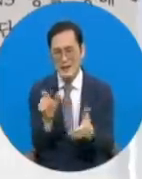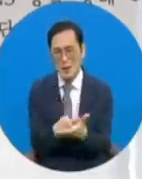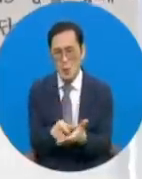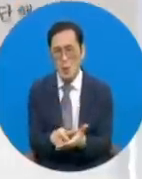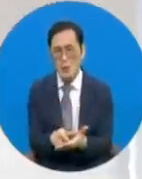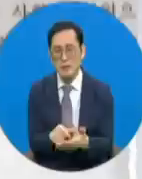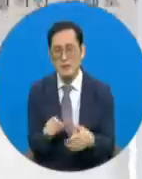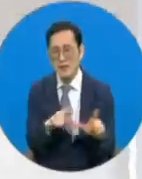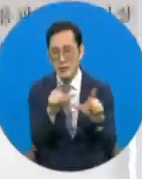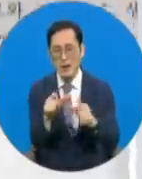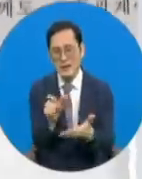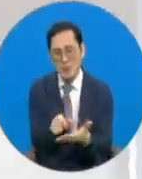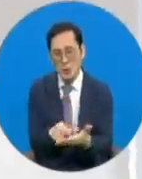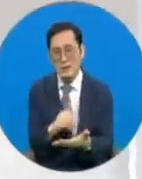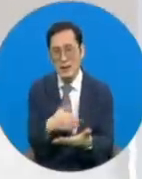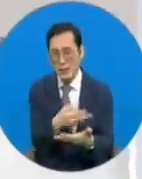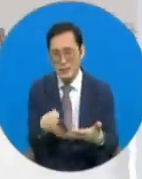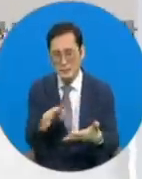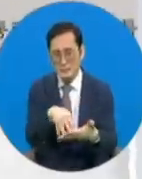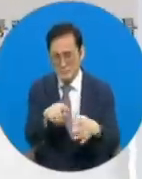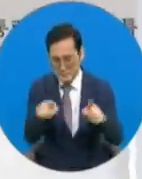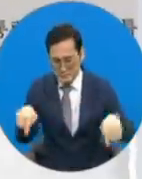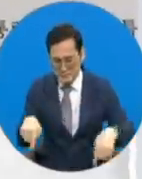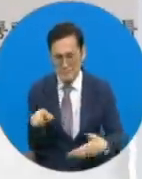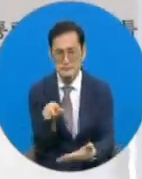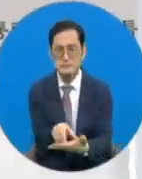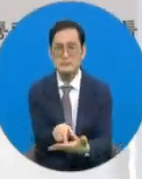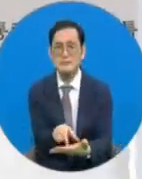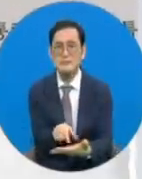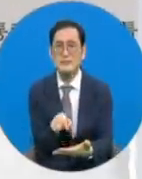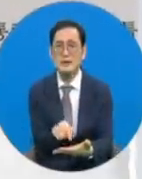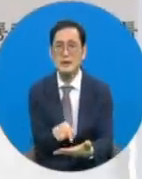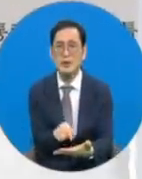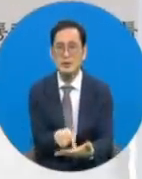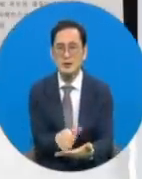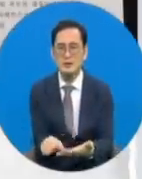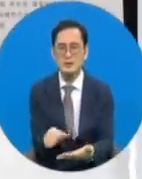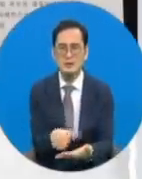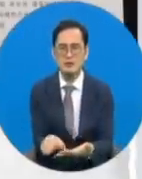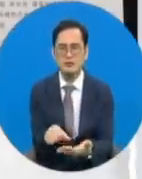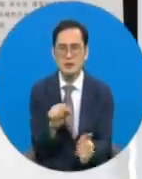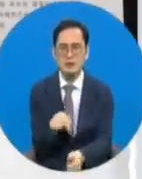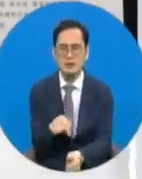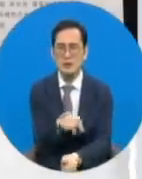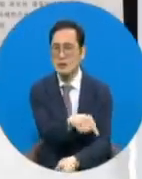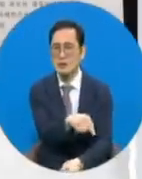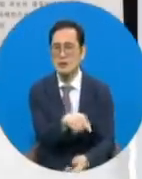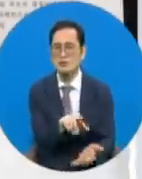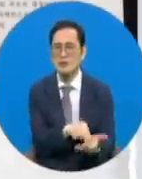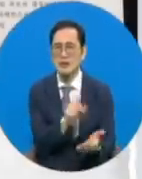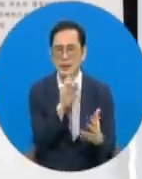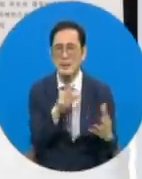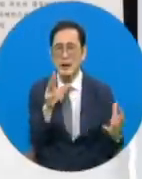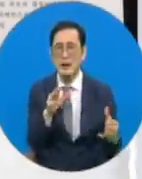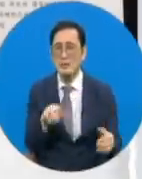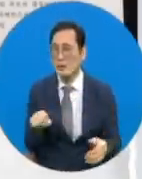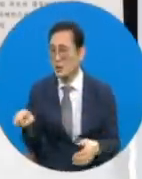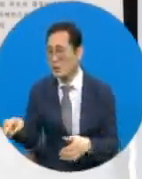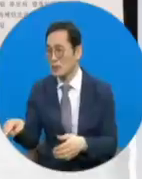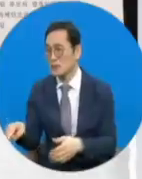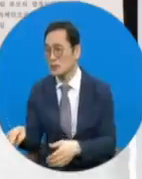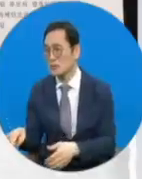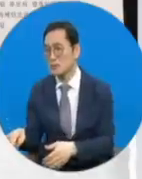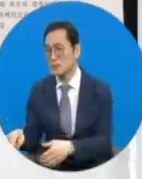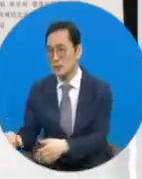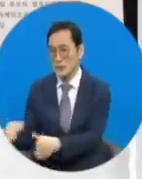있었는데 지금 문제가 되는 아빠 찬스는 이제 전화를 했다는 거 아니에요. 네. 김승희 회장한테. 이제 그런 측면은 좀